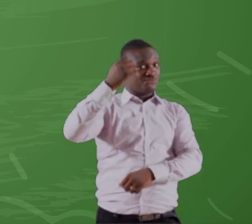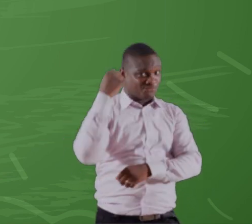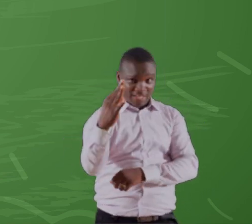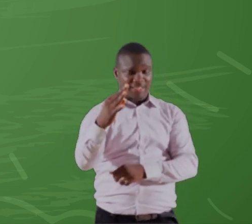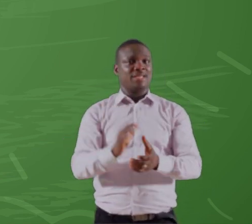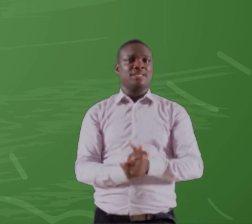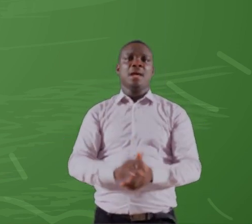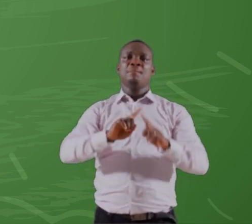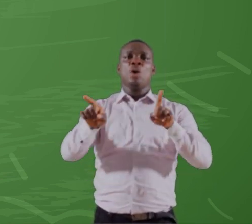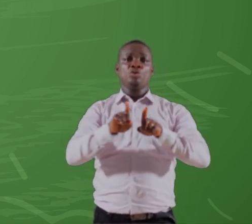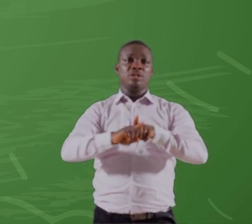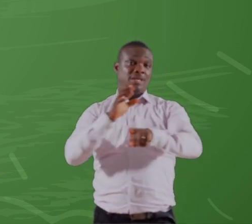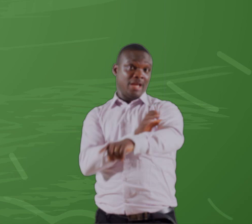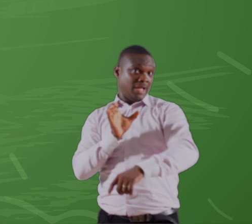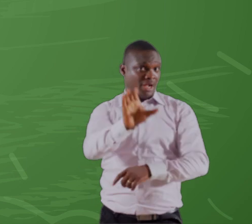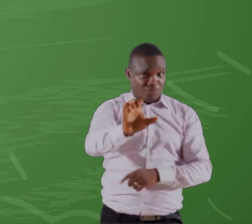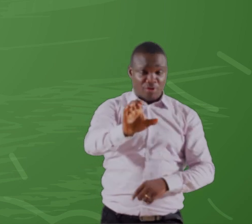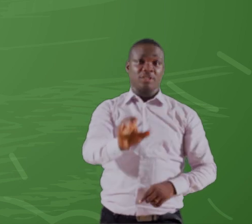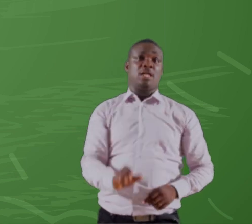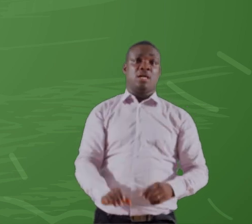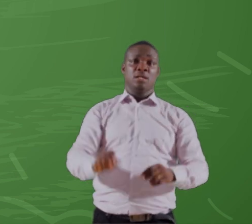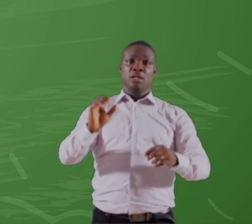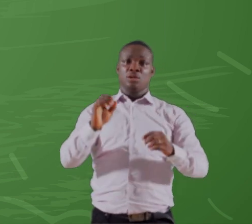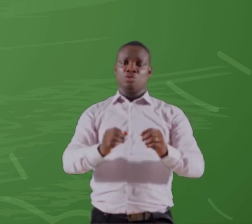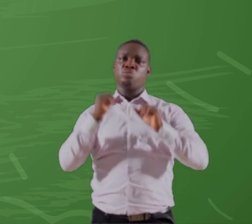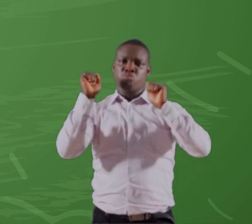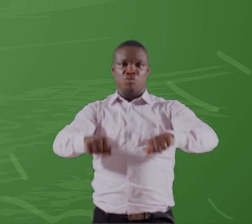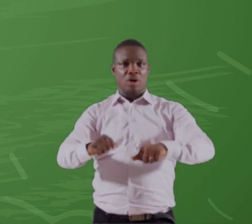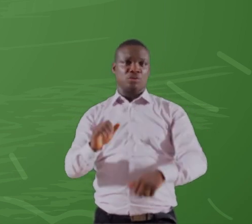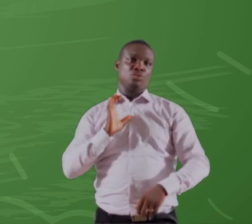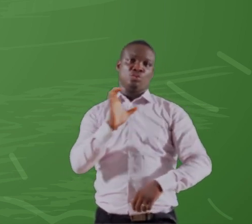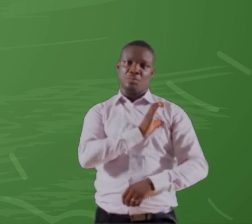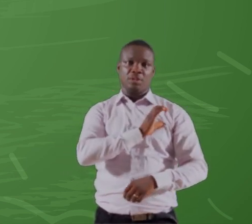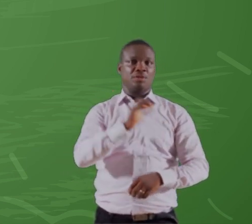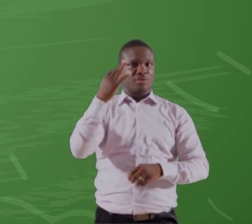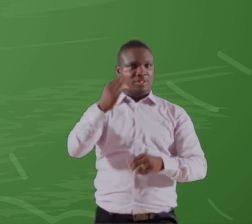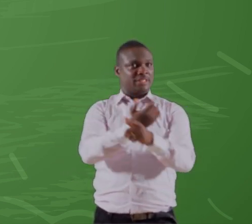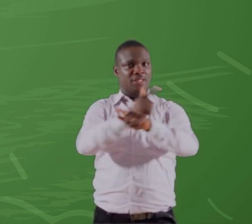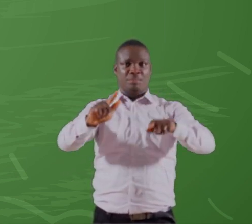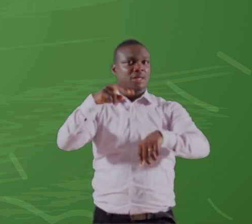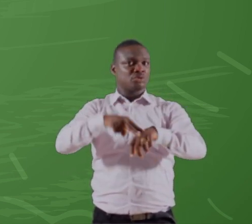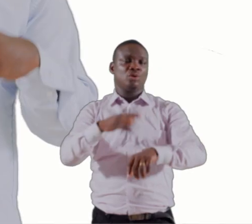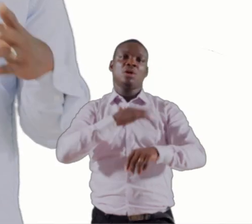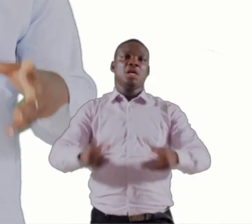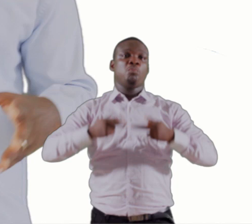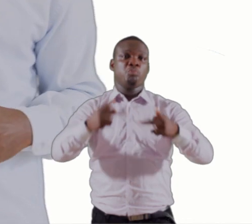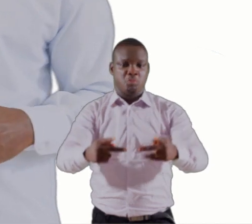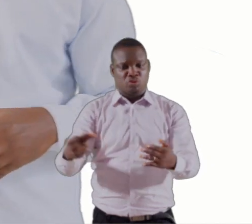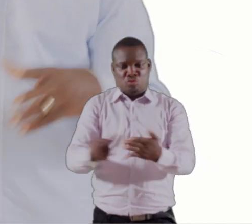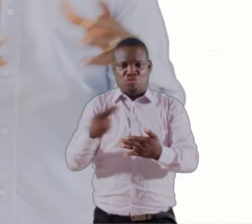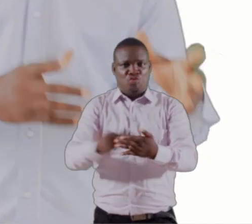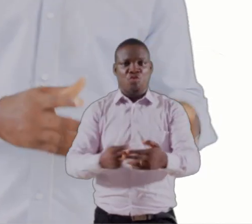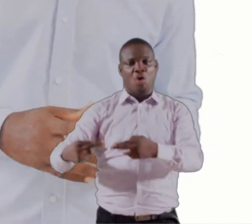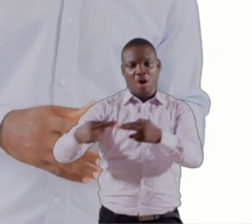surtout renforcer le pouvoir du Comité français de libération nationale et par la même occasion proposer de nouveaux